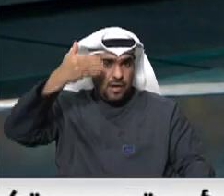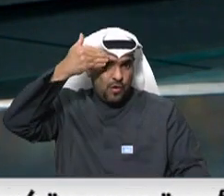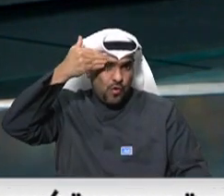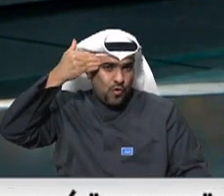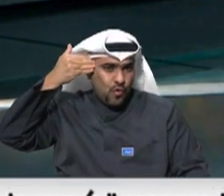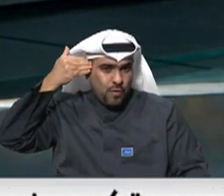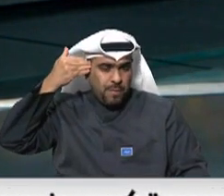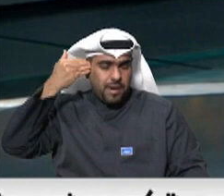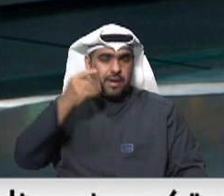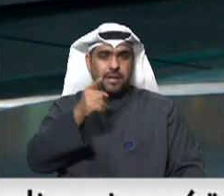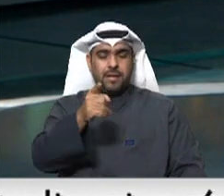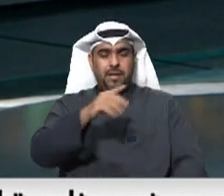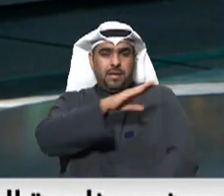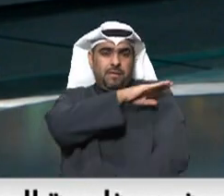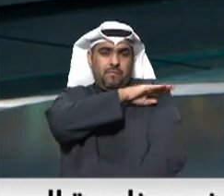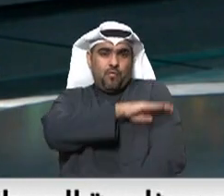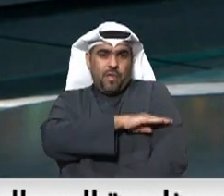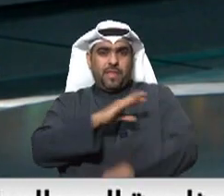المتخصصه